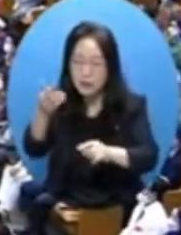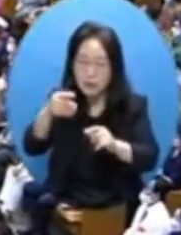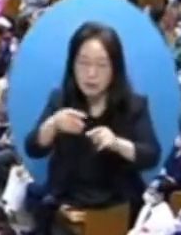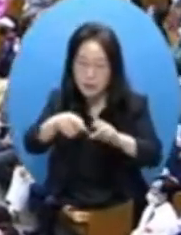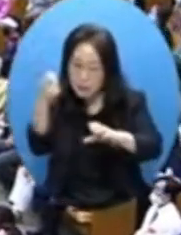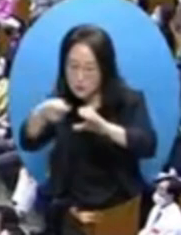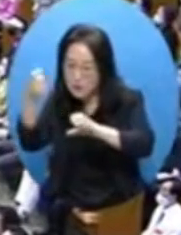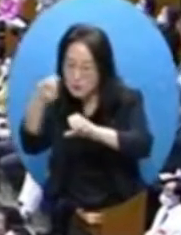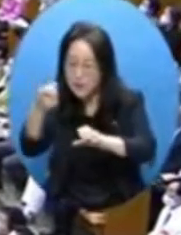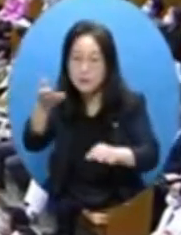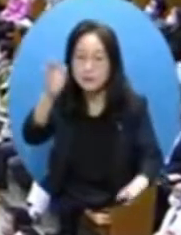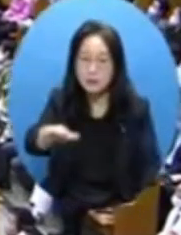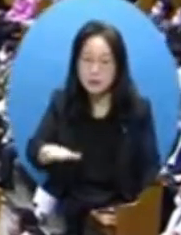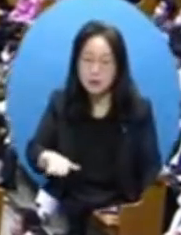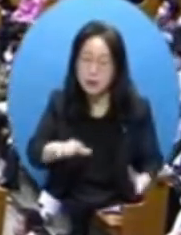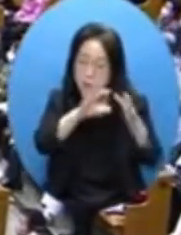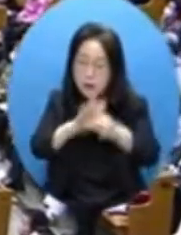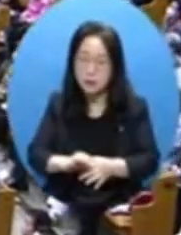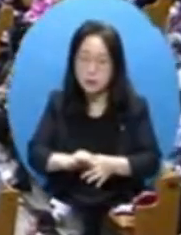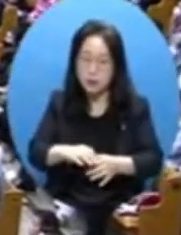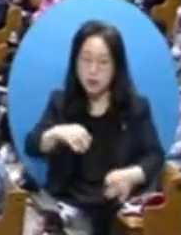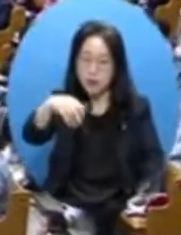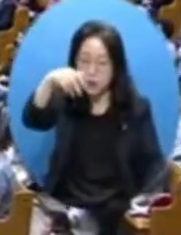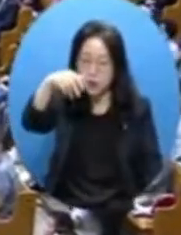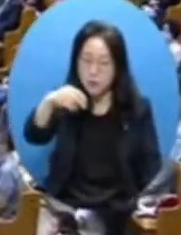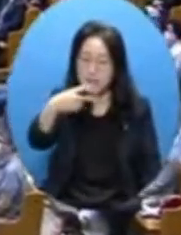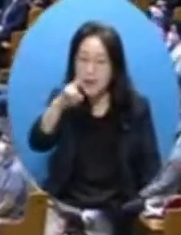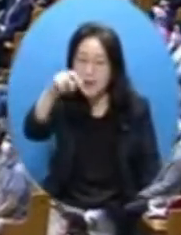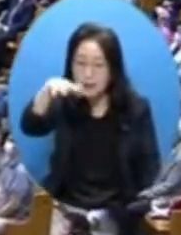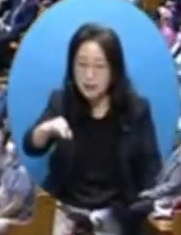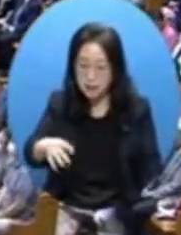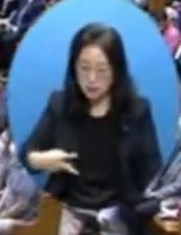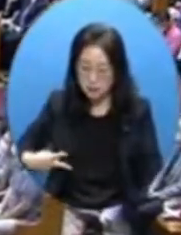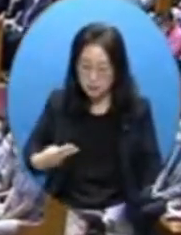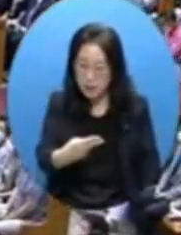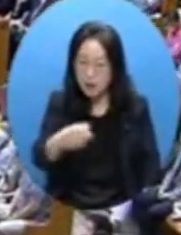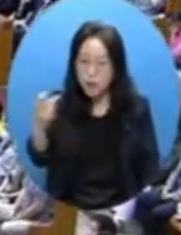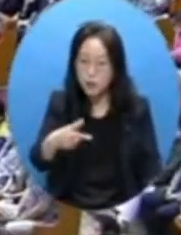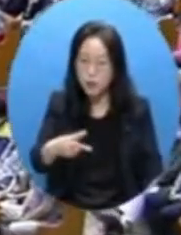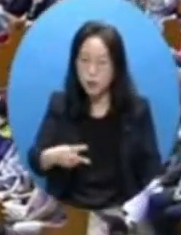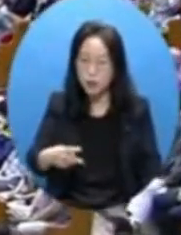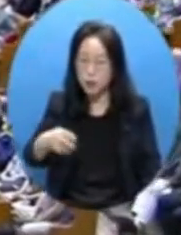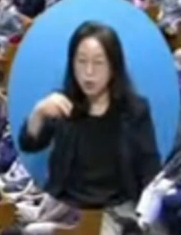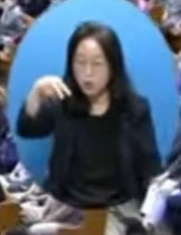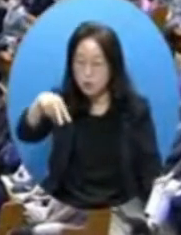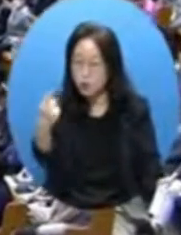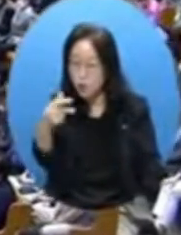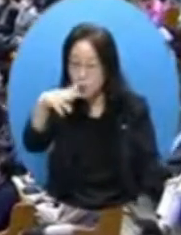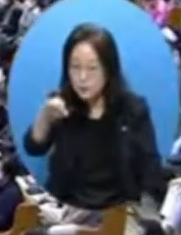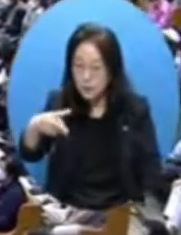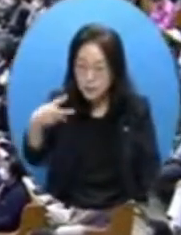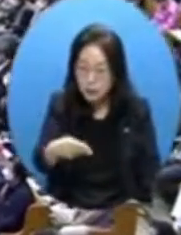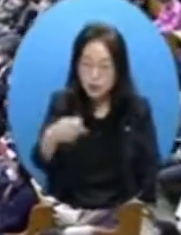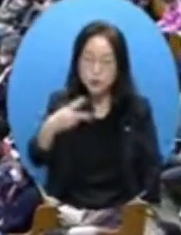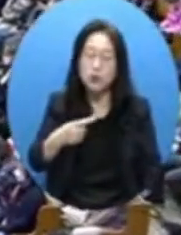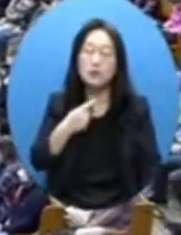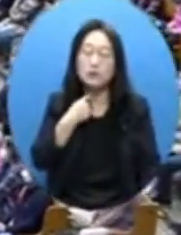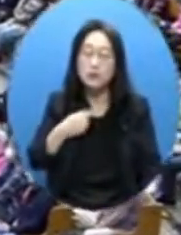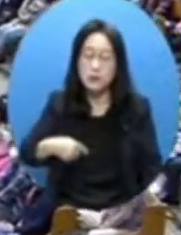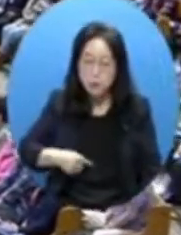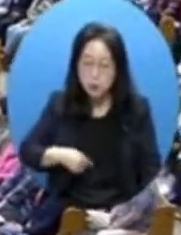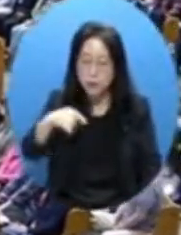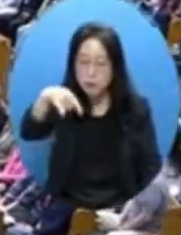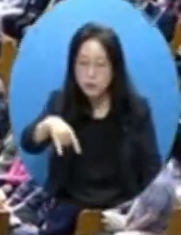일부를 또 절제내고 위, 가슴, 목에도 용종이 계속 발견돼서 계속 병원에